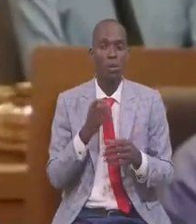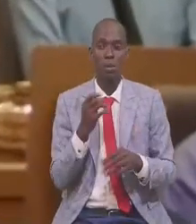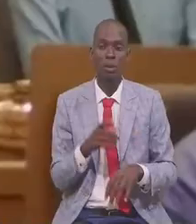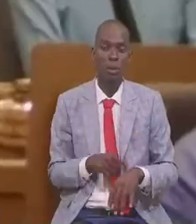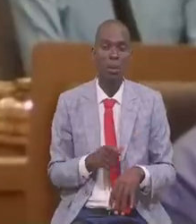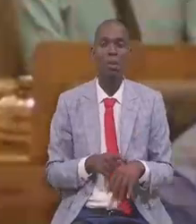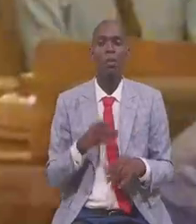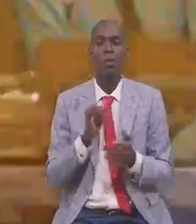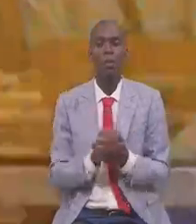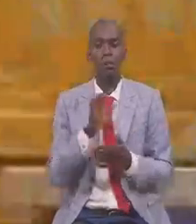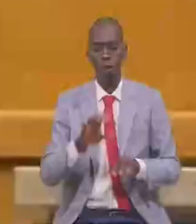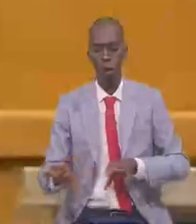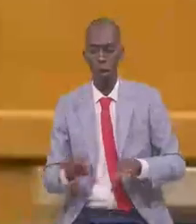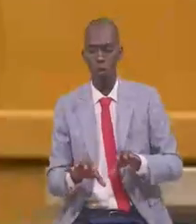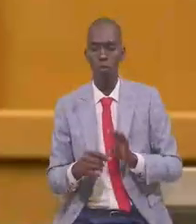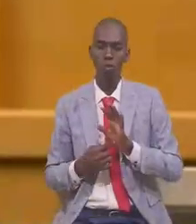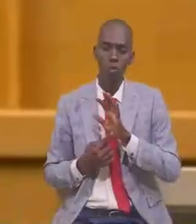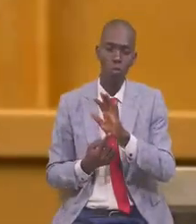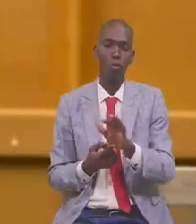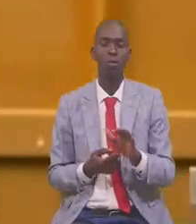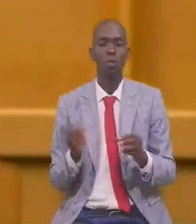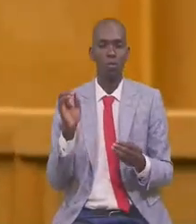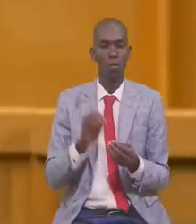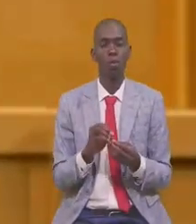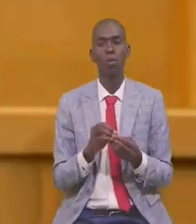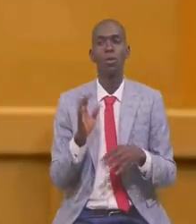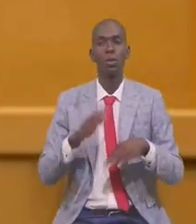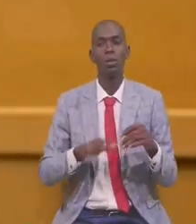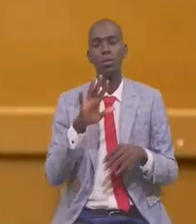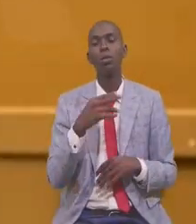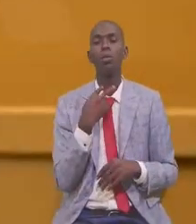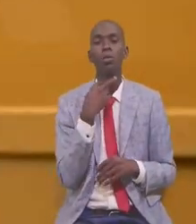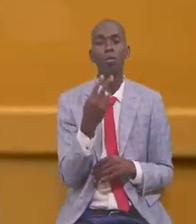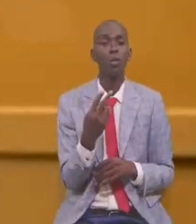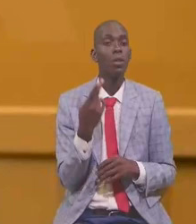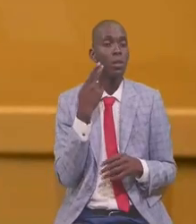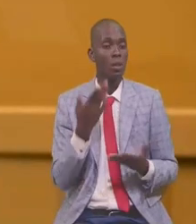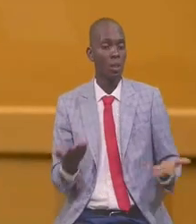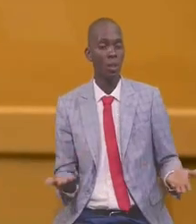les paroles. Et dans le cas d'Élie à Élisée, les actions